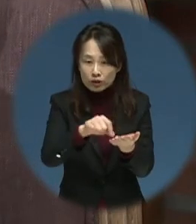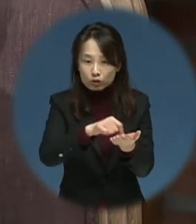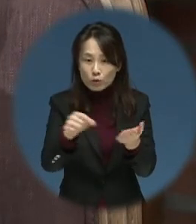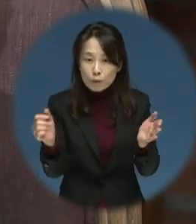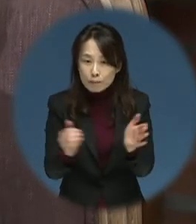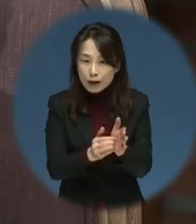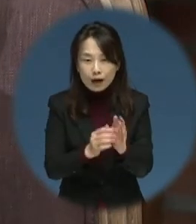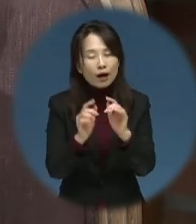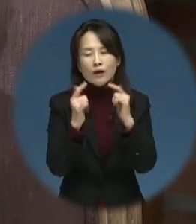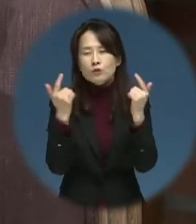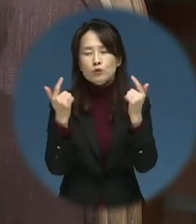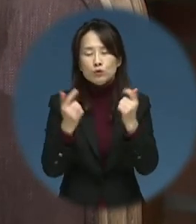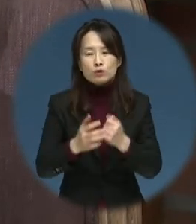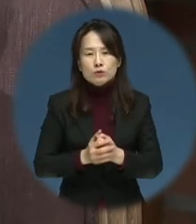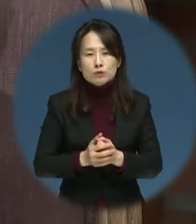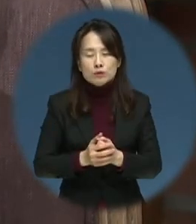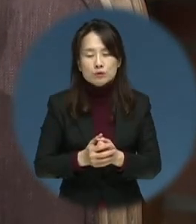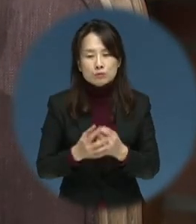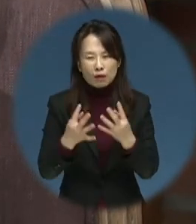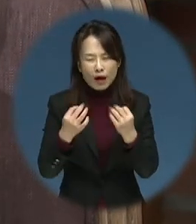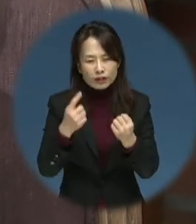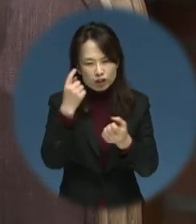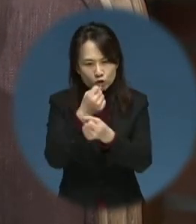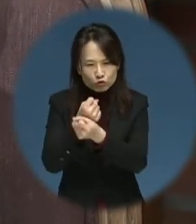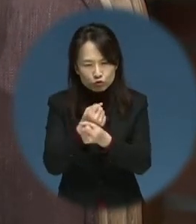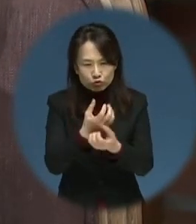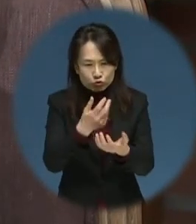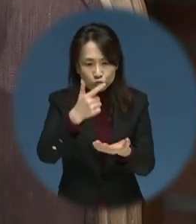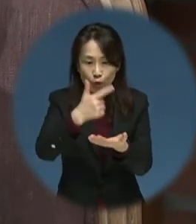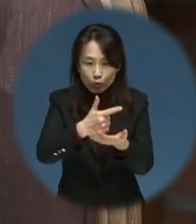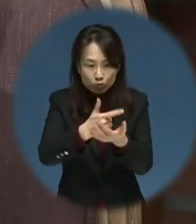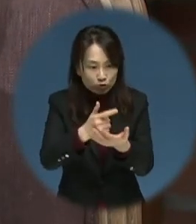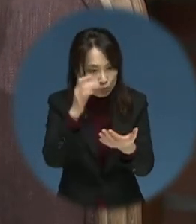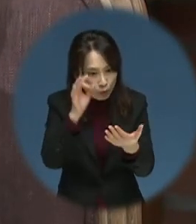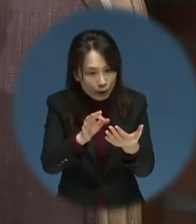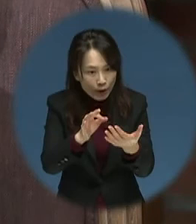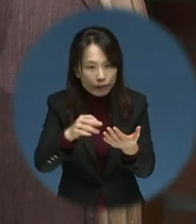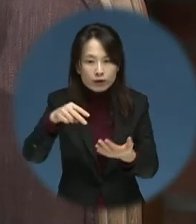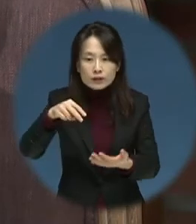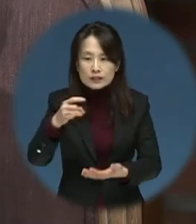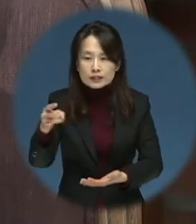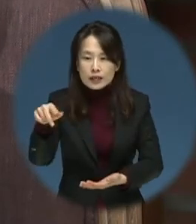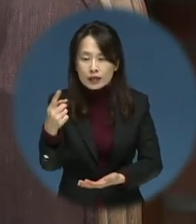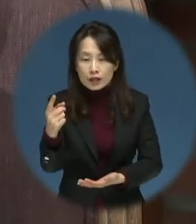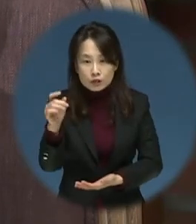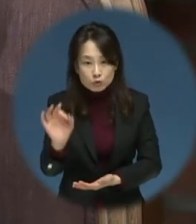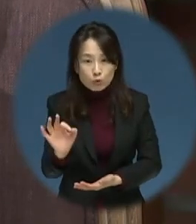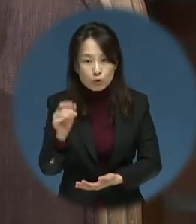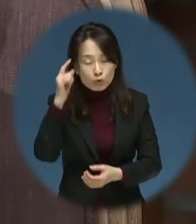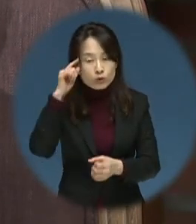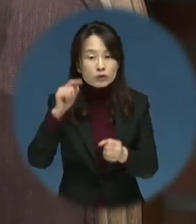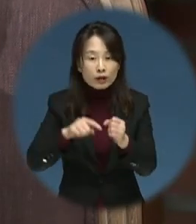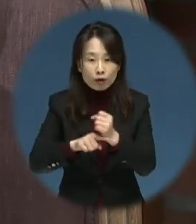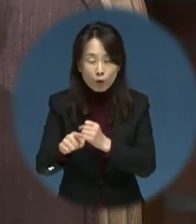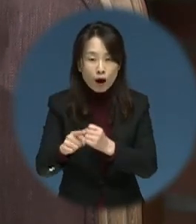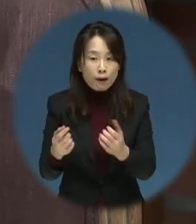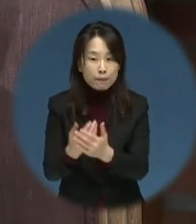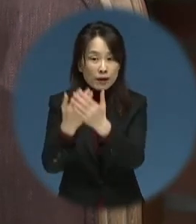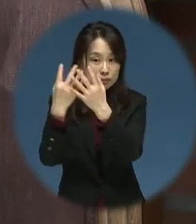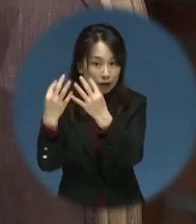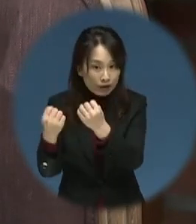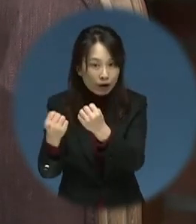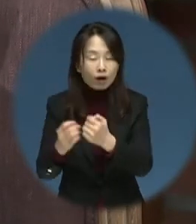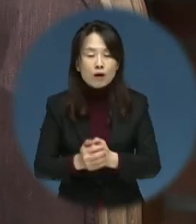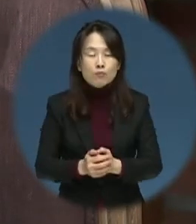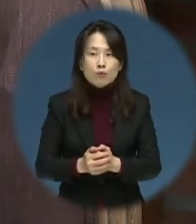과학사 쪽에서 많은 연구 논문들을 보면, 뭐 세종이 우리가 과학 르네상스를 만들지 않았습니까? 예.